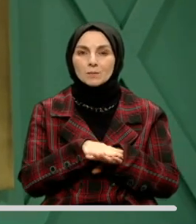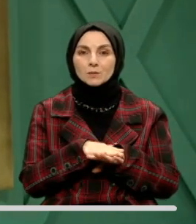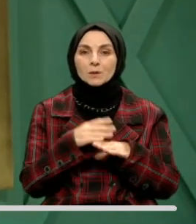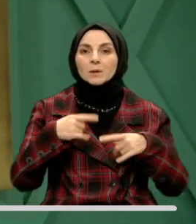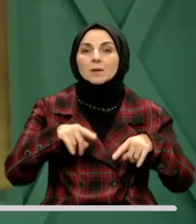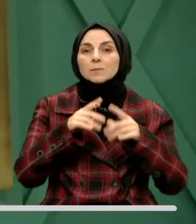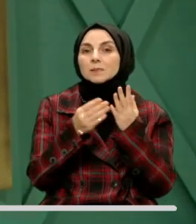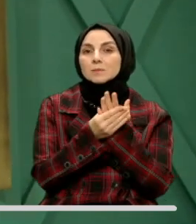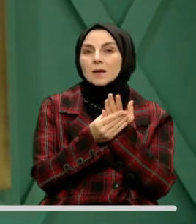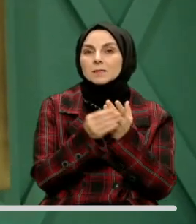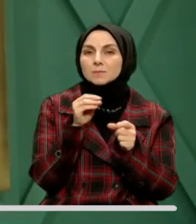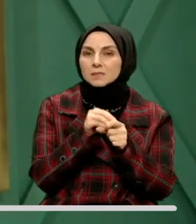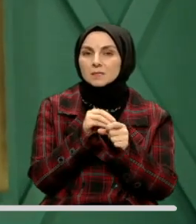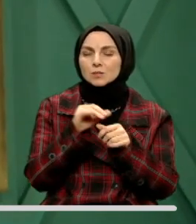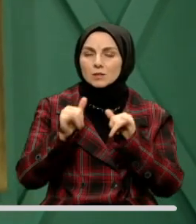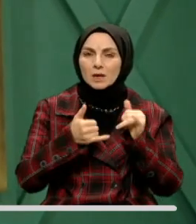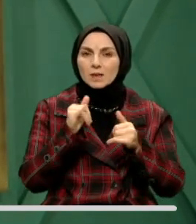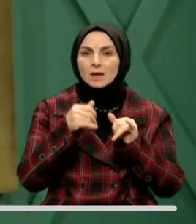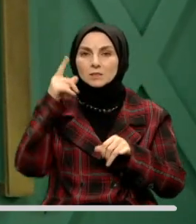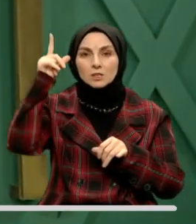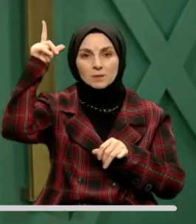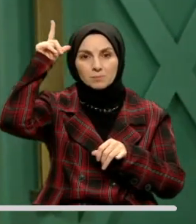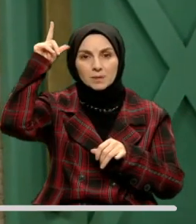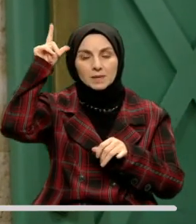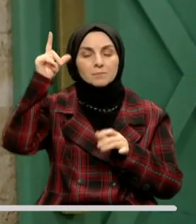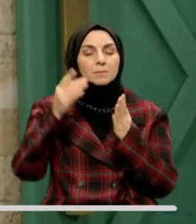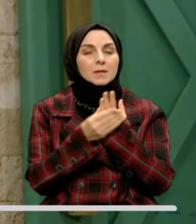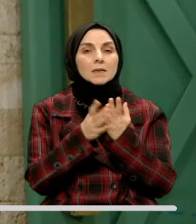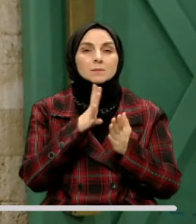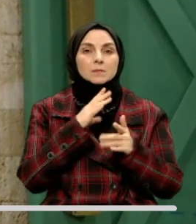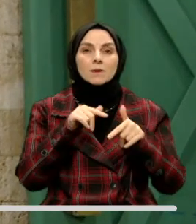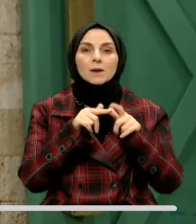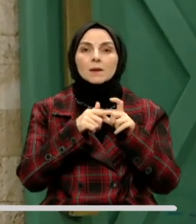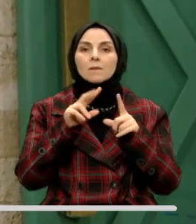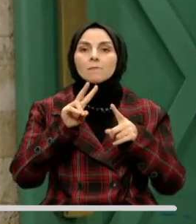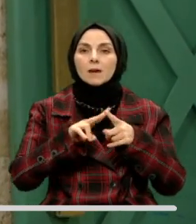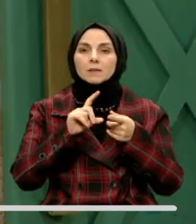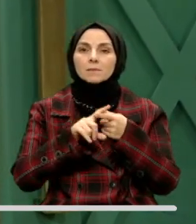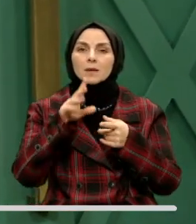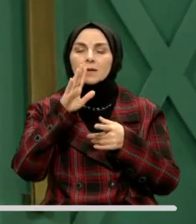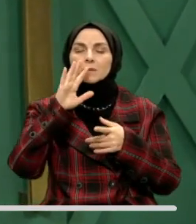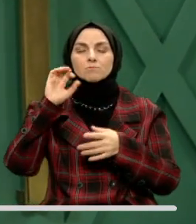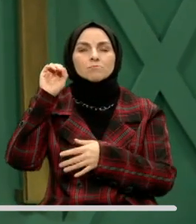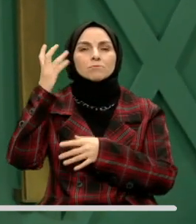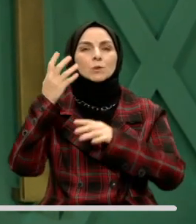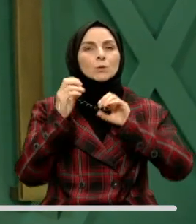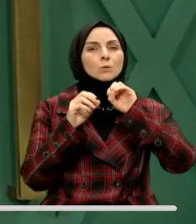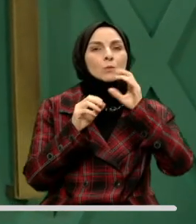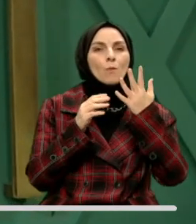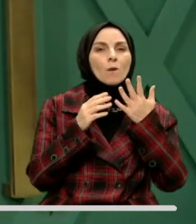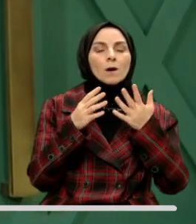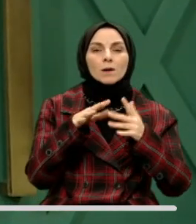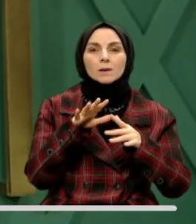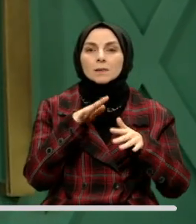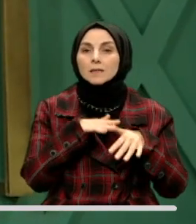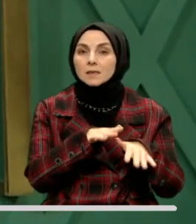ders içeriğimizde eğlenceli bilim dersimiz var. Fen ve doğa etkinliği aslında bu. Okul öncesi eğitim müfredatında fen